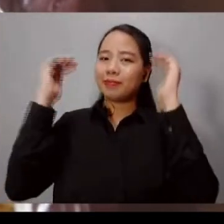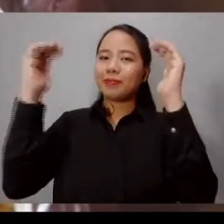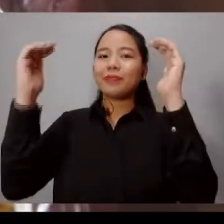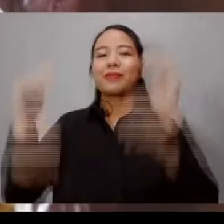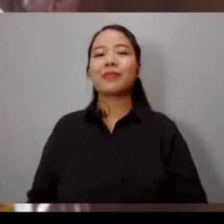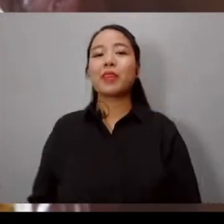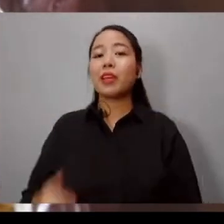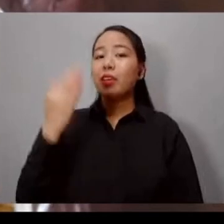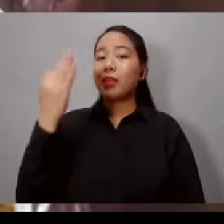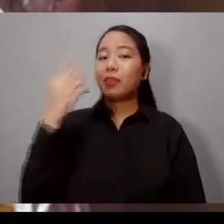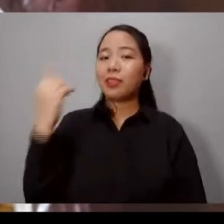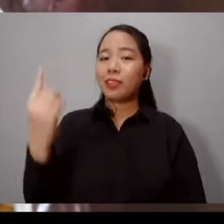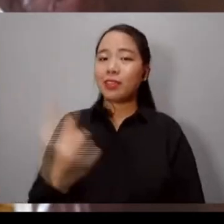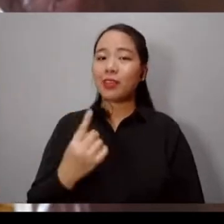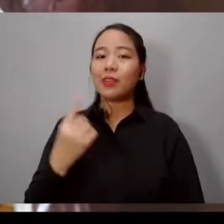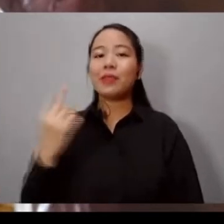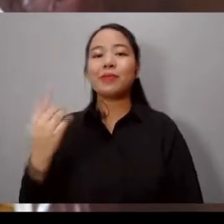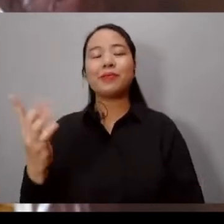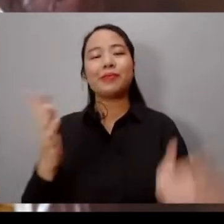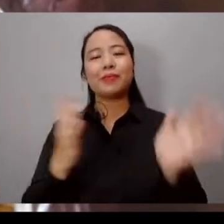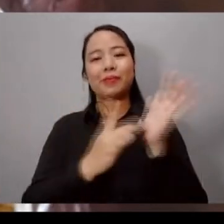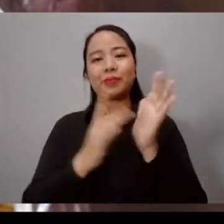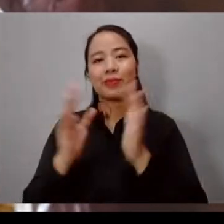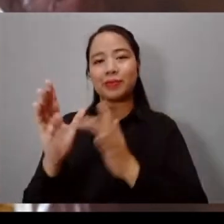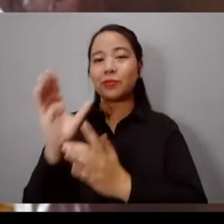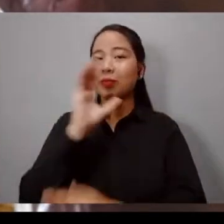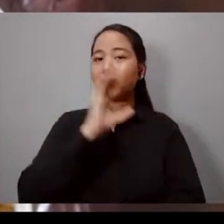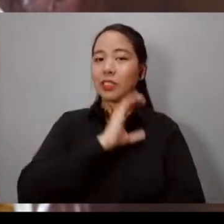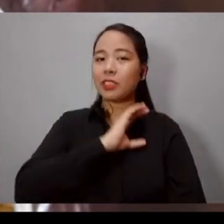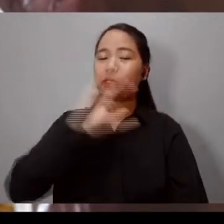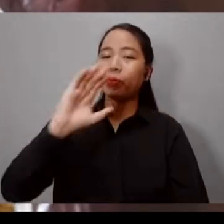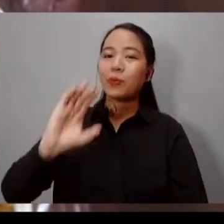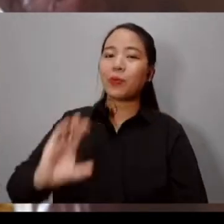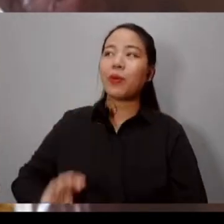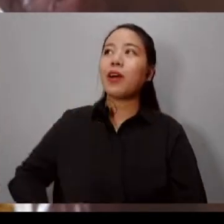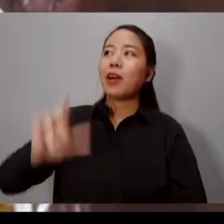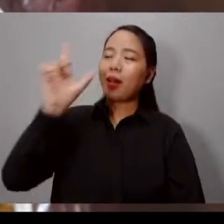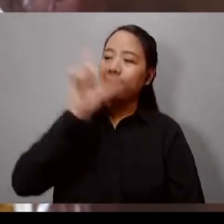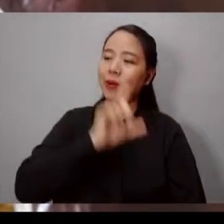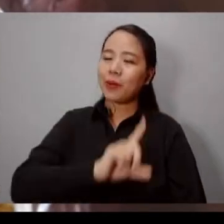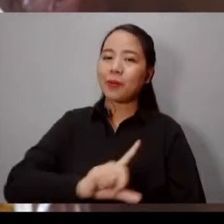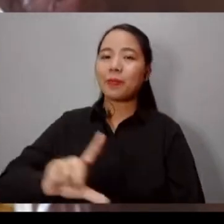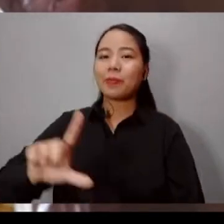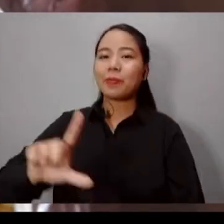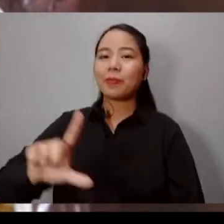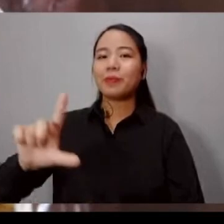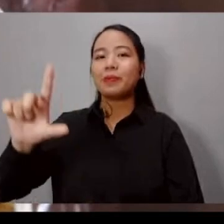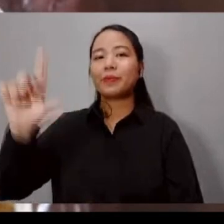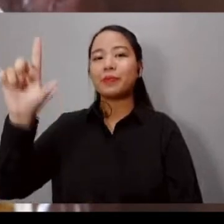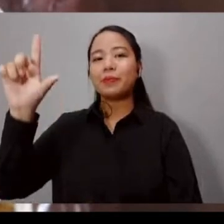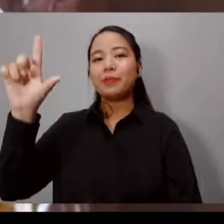kataas-taasan. Ikaw lamang, O Jesucristo, ang